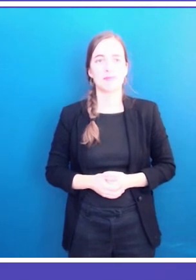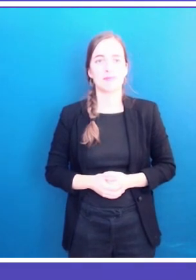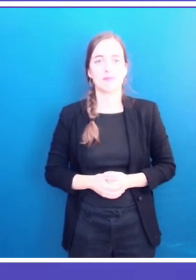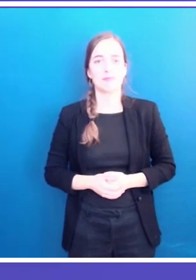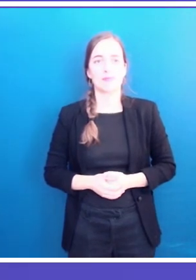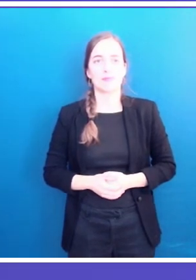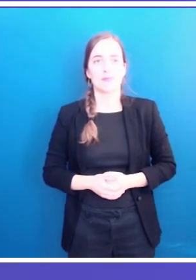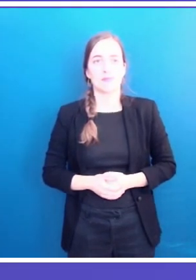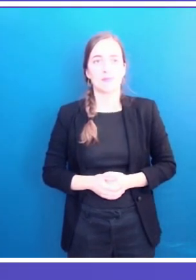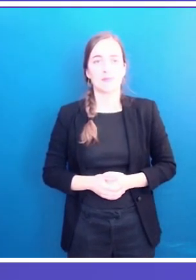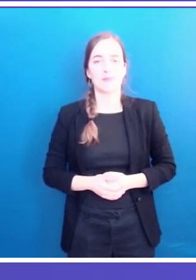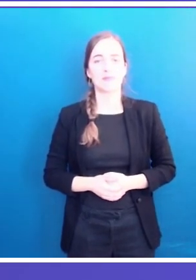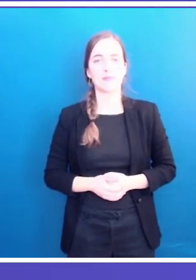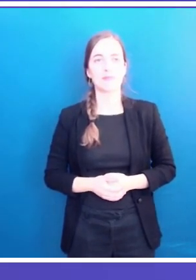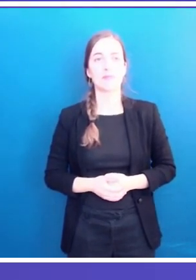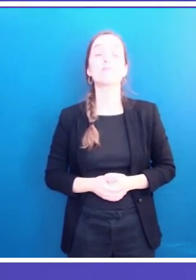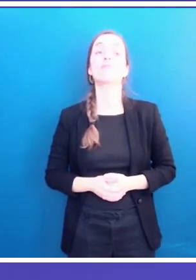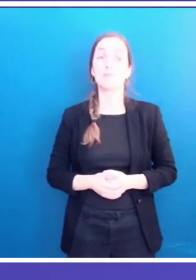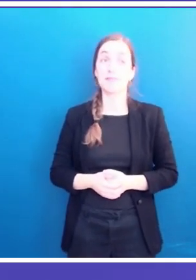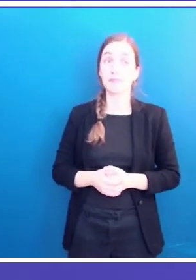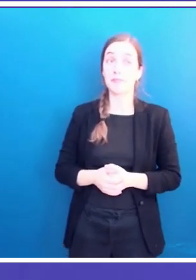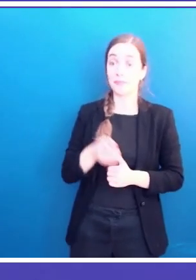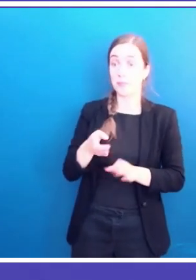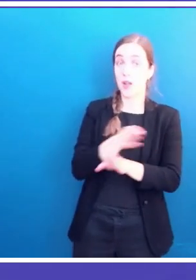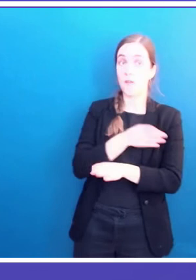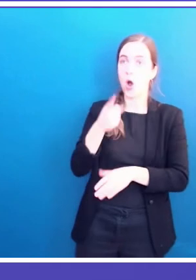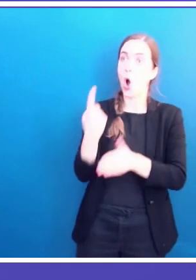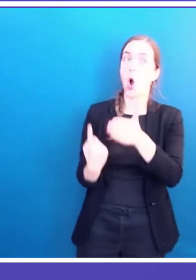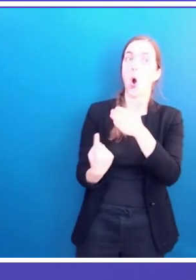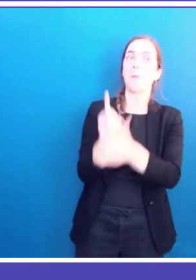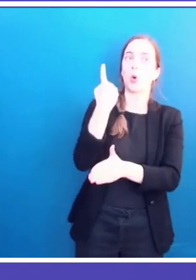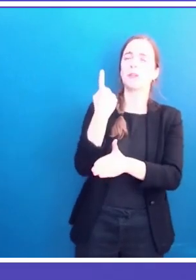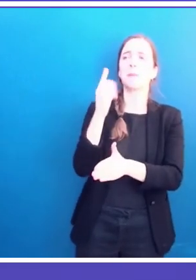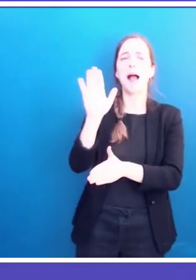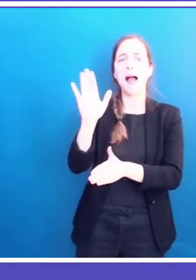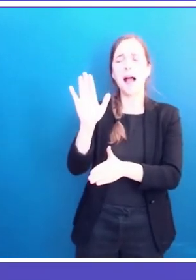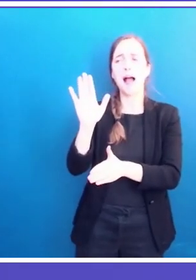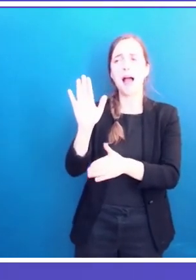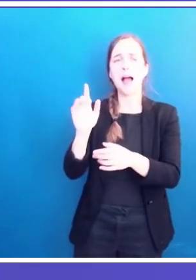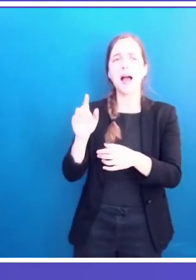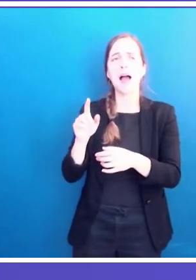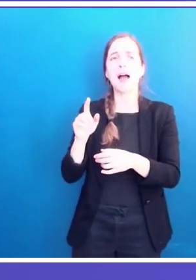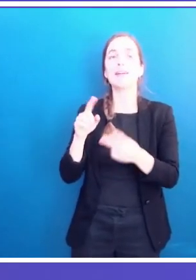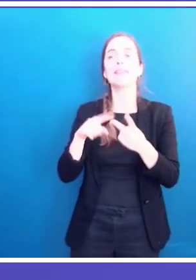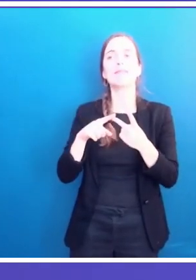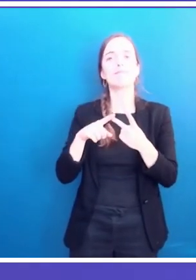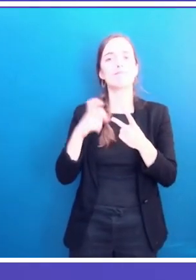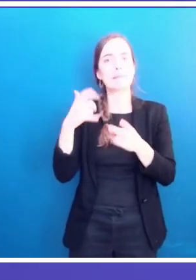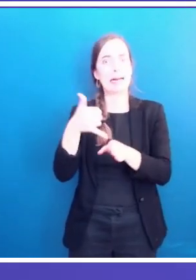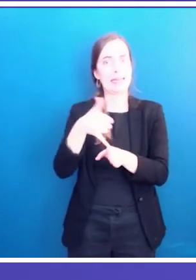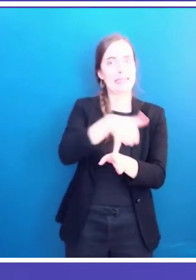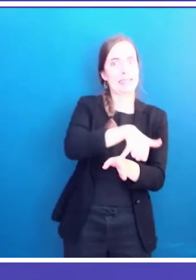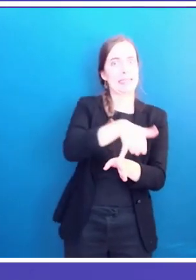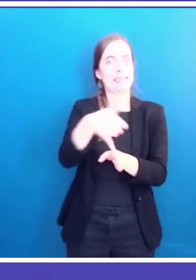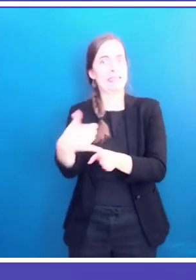بما أنه نود من المجتمع المدني أن يشارك، كما ذكر الفرصة سانحة